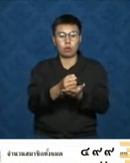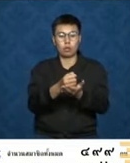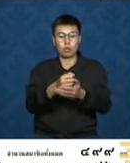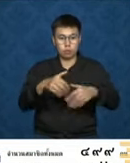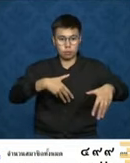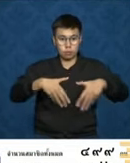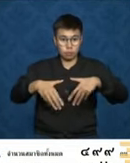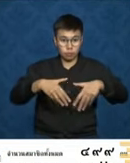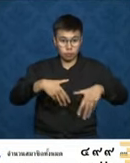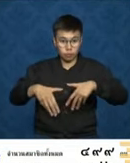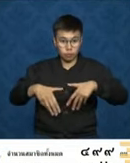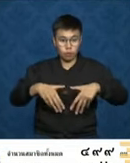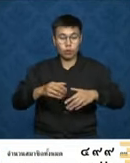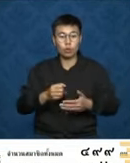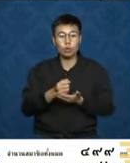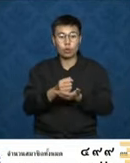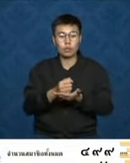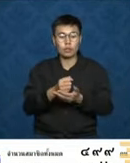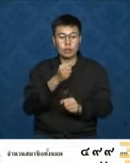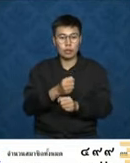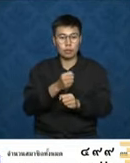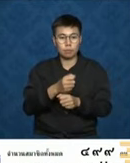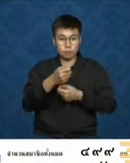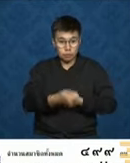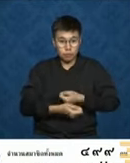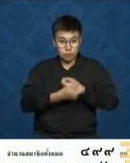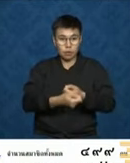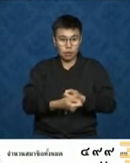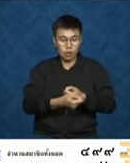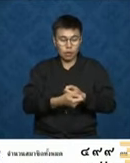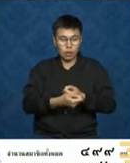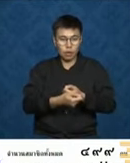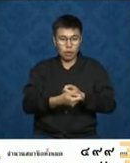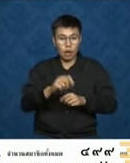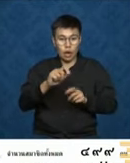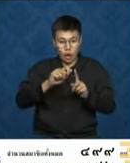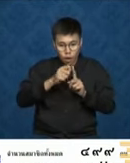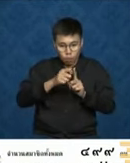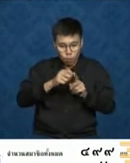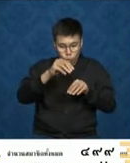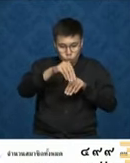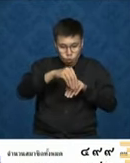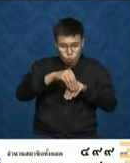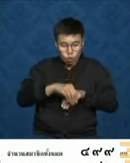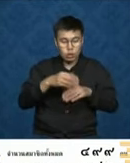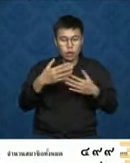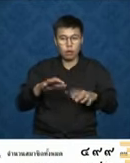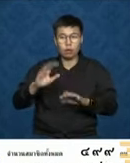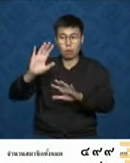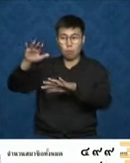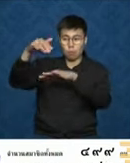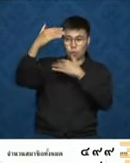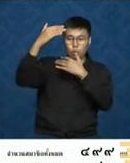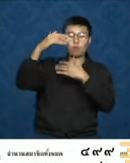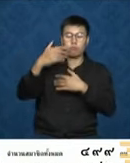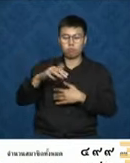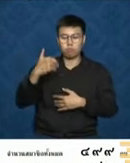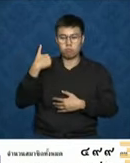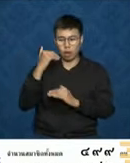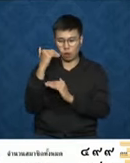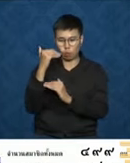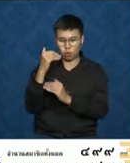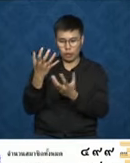น้องชาวไร่ข้าวโพดได้มีต้นทุนที่ต่ำลงหรือจำกัดการนำเข้าข้าวโพดจากประเทศเบื่อนบ้านหรือ